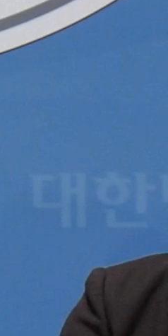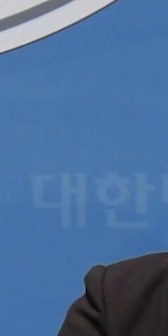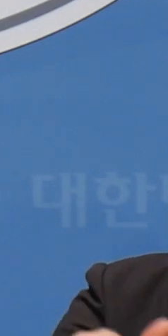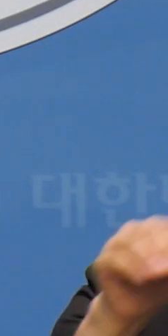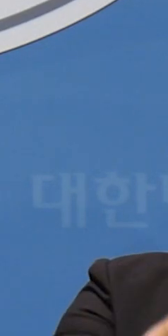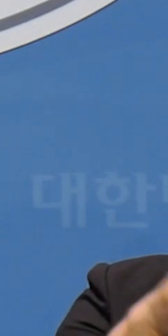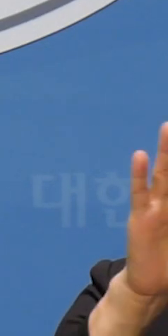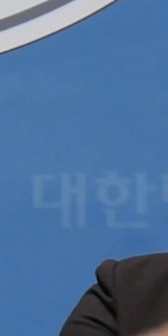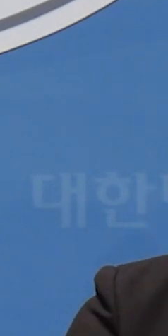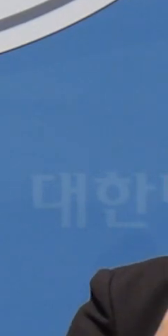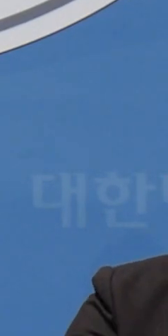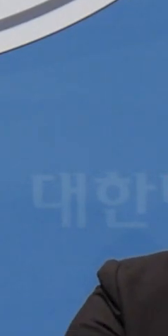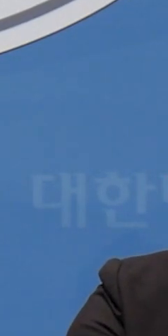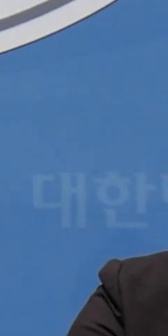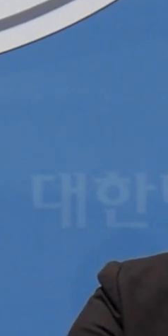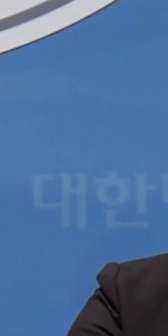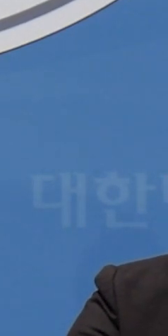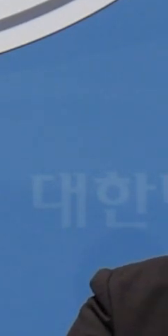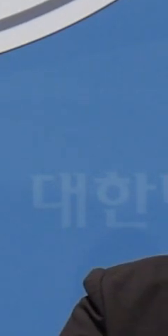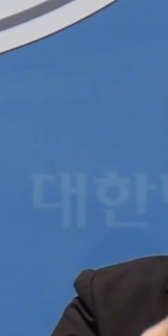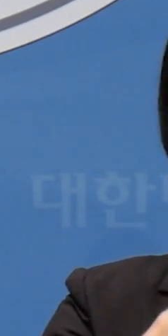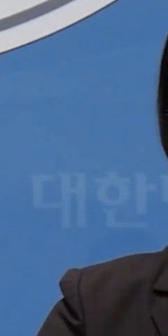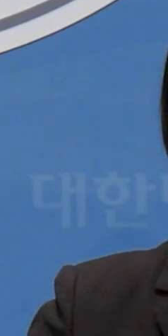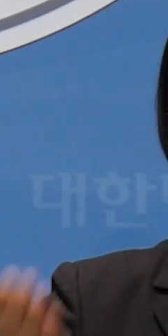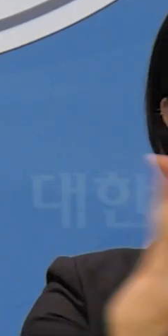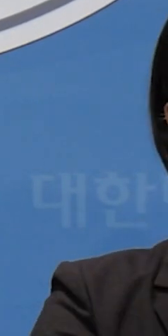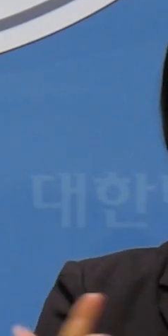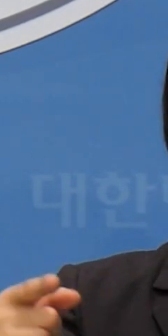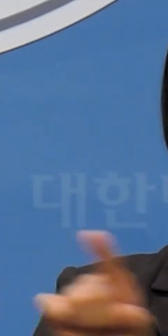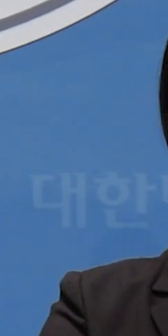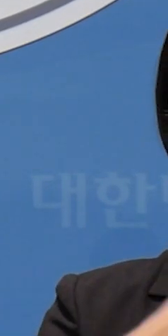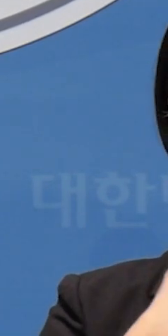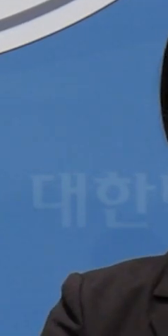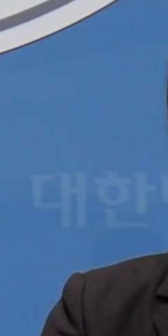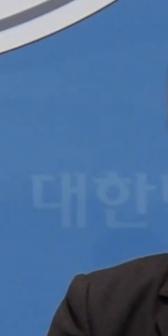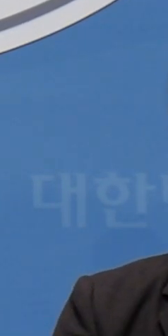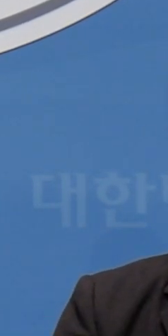이번 선거에서 저는 정말 여러분과 함께하고 싶습니다.